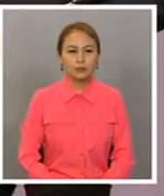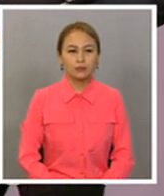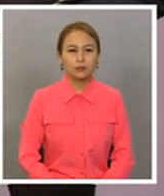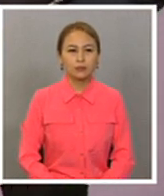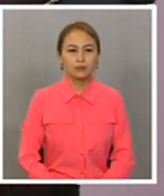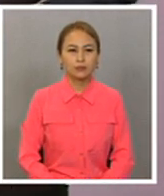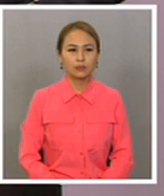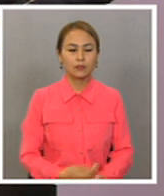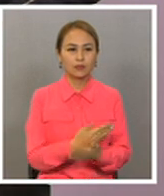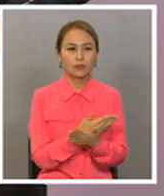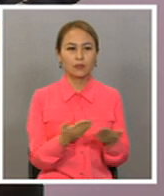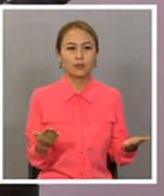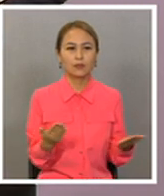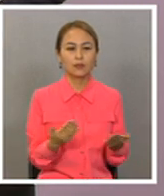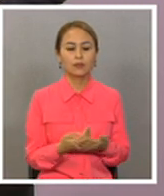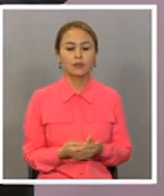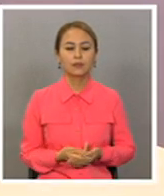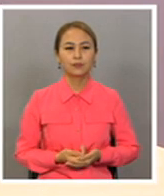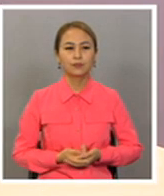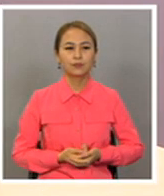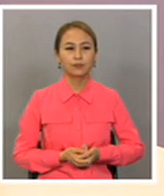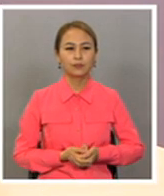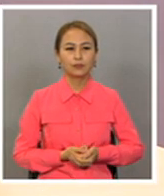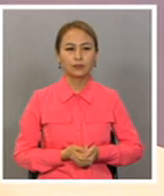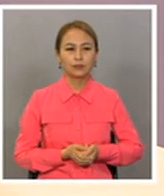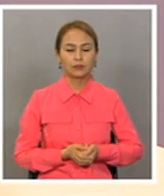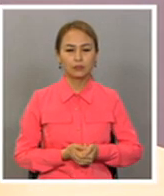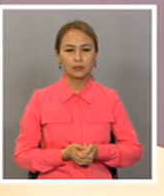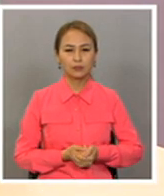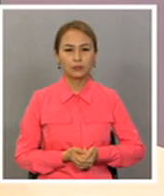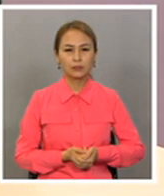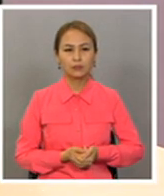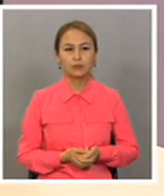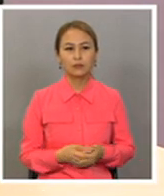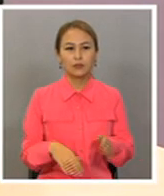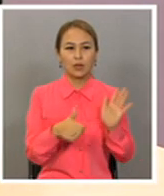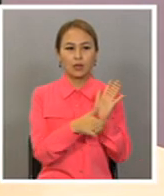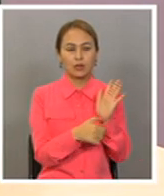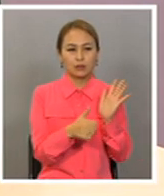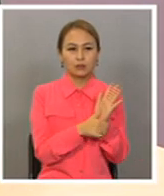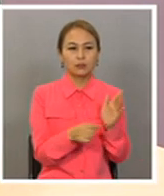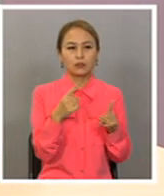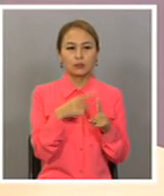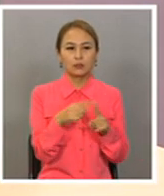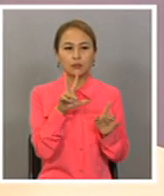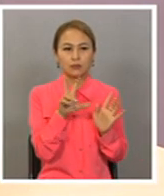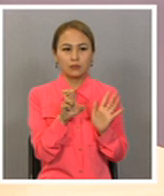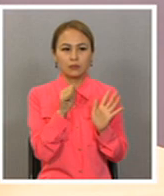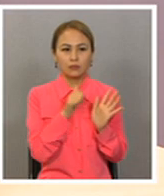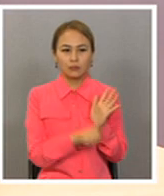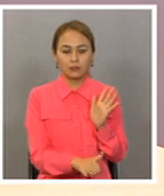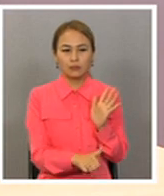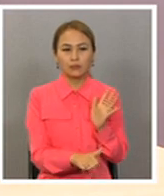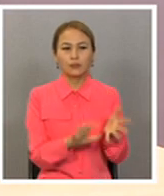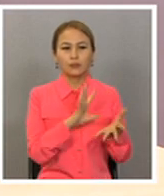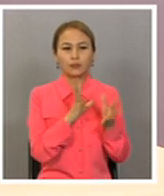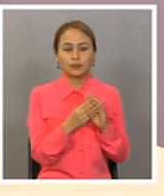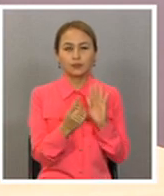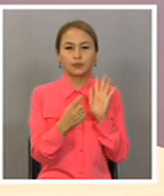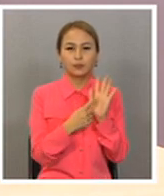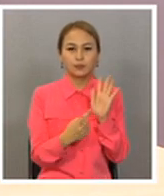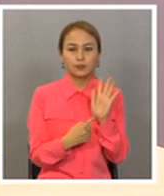Бұл ғимарат ақорда ғимараты. Енді 600 бен 360-тың қосындысын 6-ға